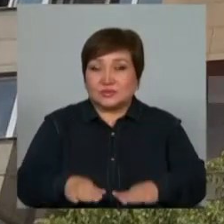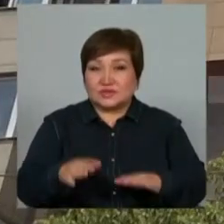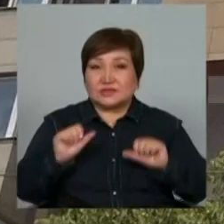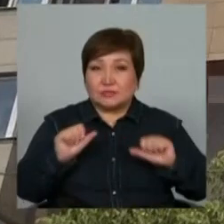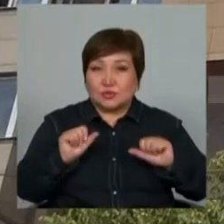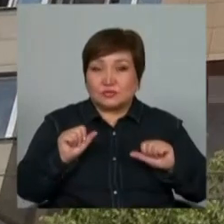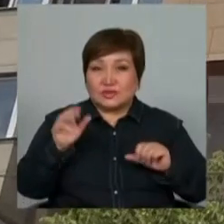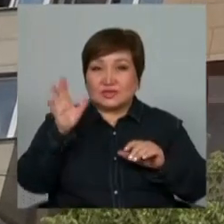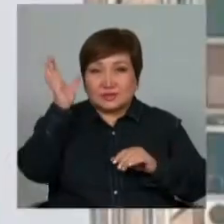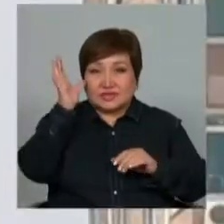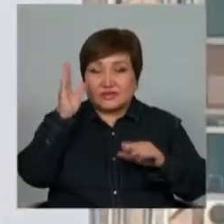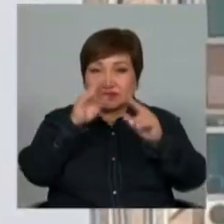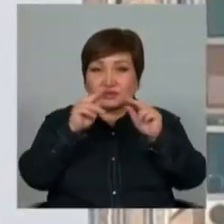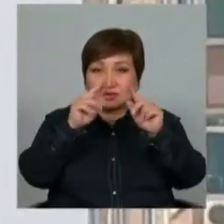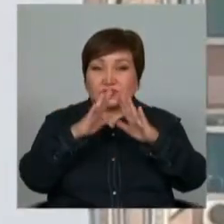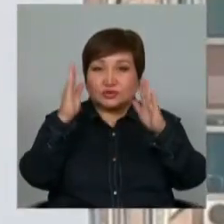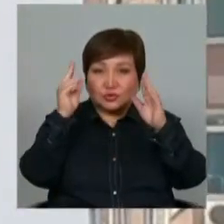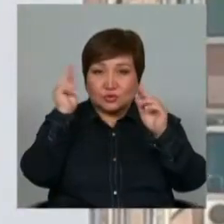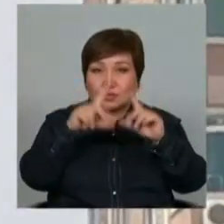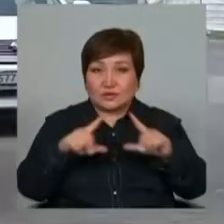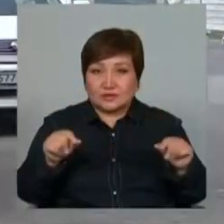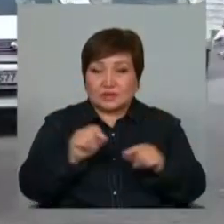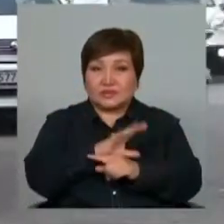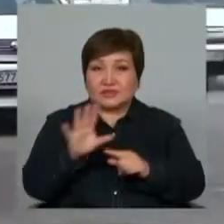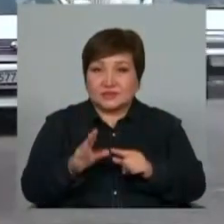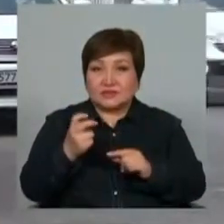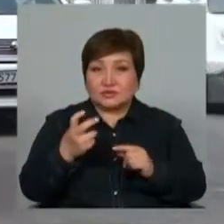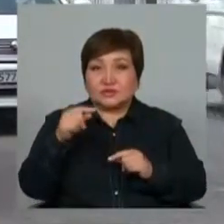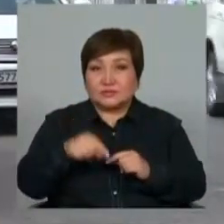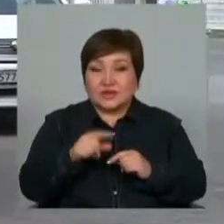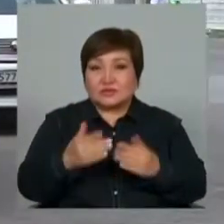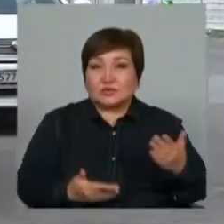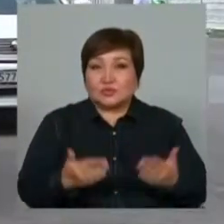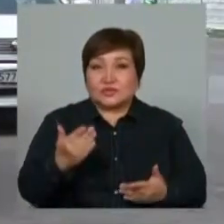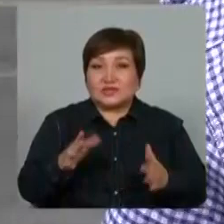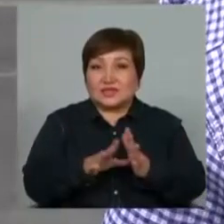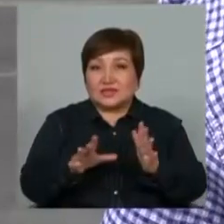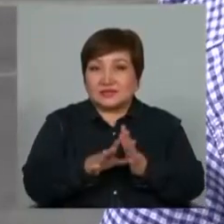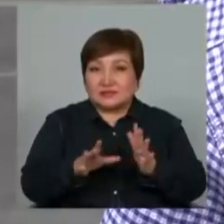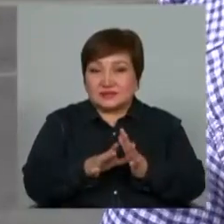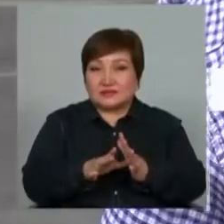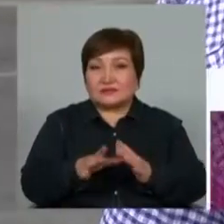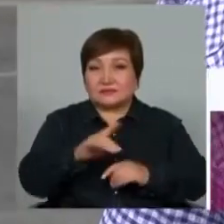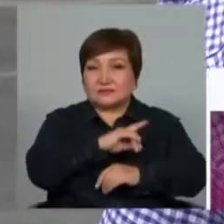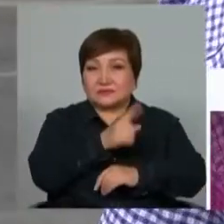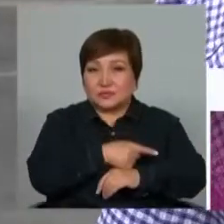мектептерін қамтиды. Яғни 200 мыңнан астам тұрғын үздіксіз электр қуатымен қамтамасыз етіледі. Кешкісін